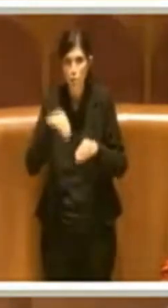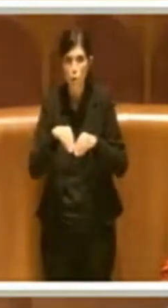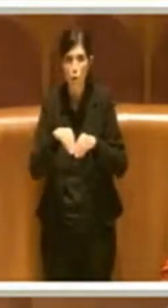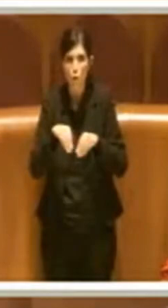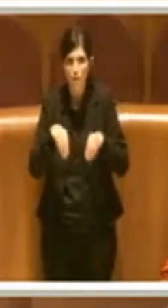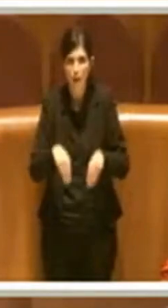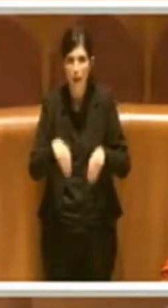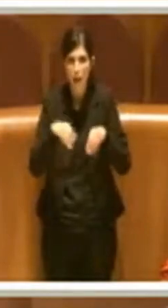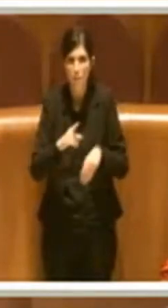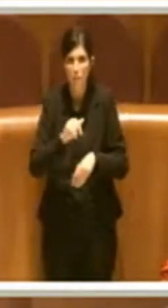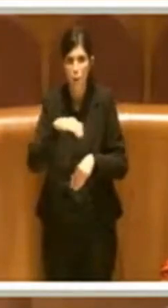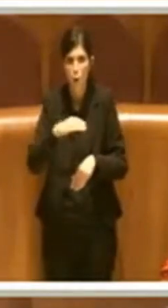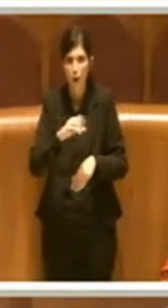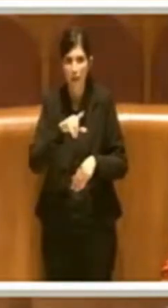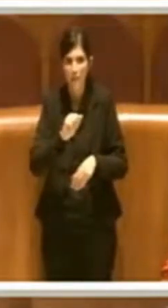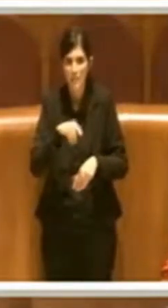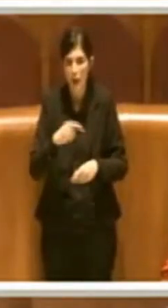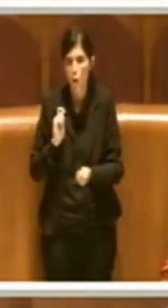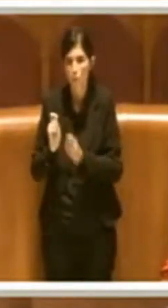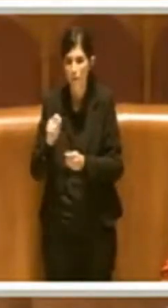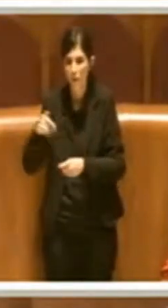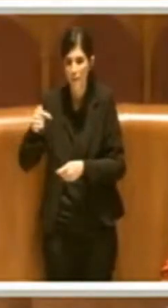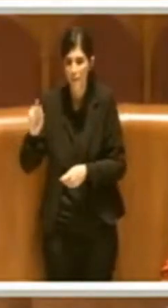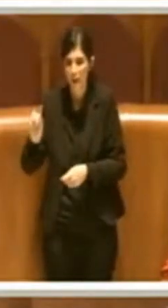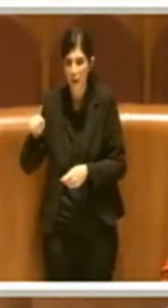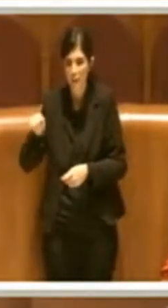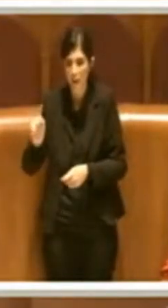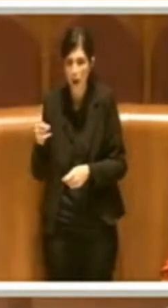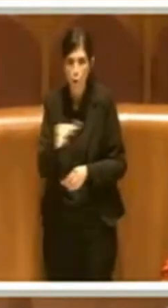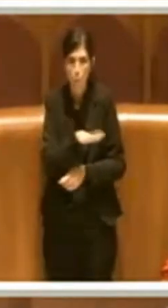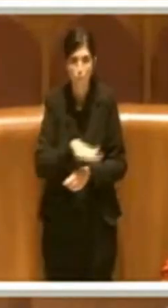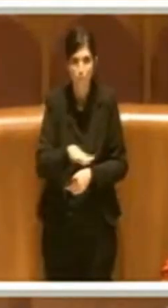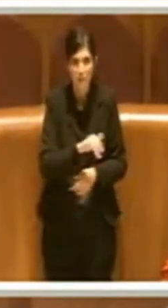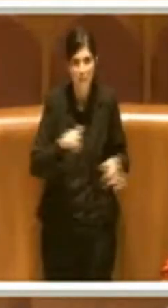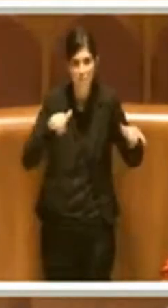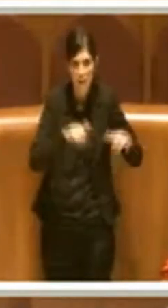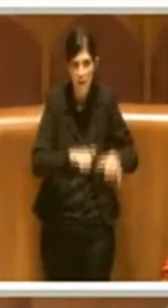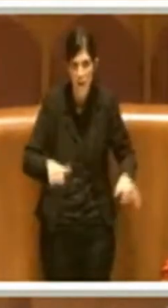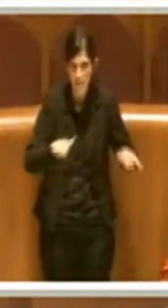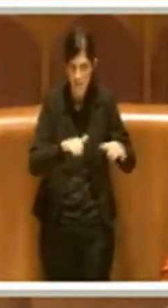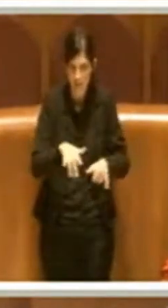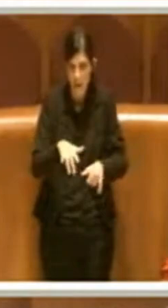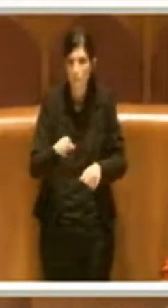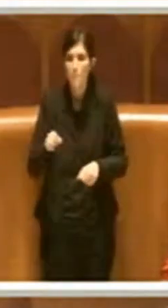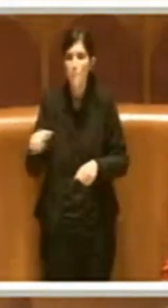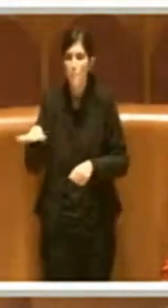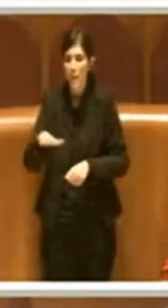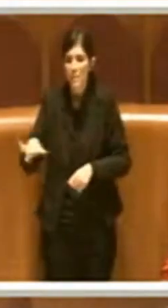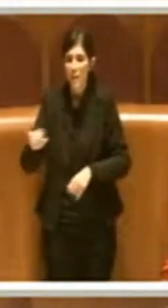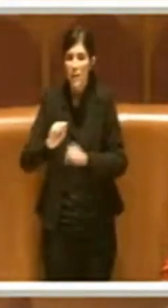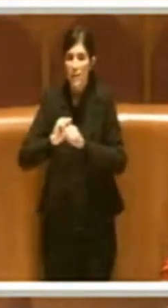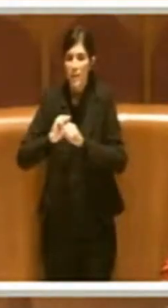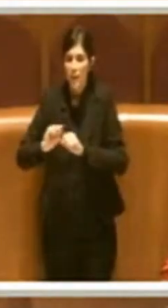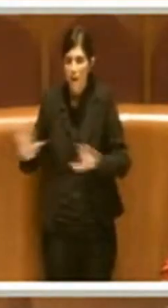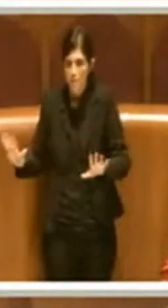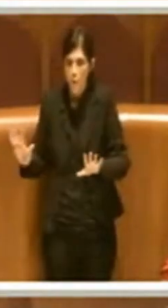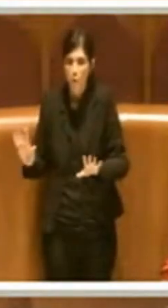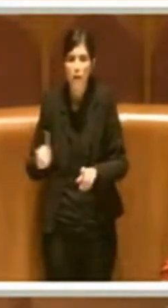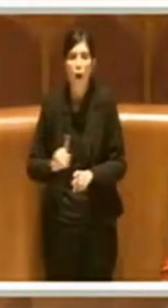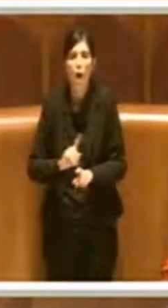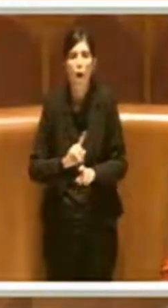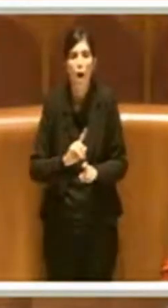Diocleziano, penso ai Mercati di Traiano, penso ovviamente a Piazza Venezia, penso ovviamente a tutta l'area di Piazza Navona fino ad arrivare a San Pietro.